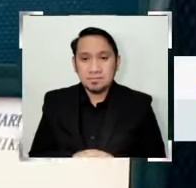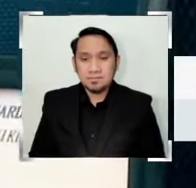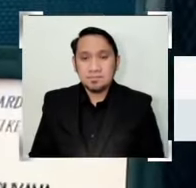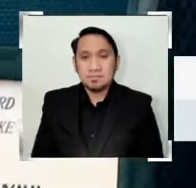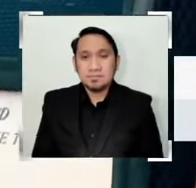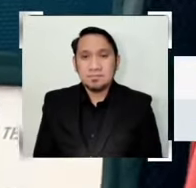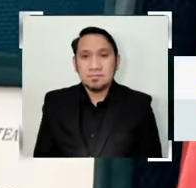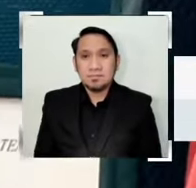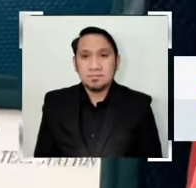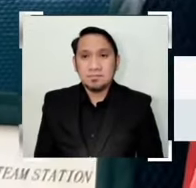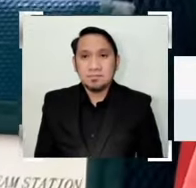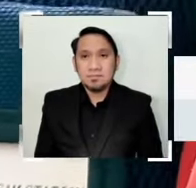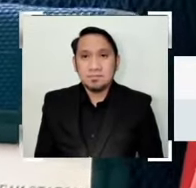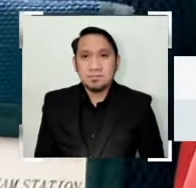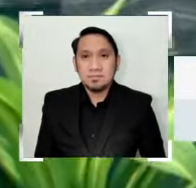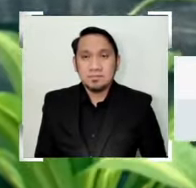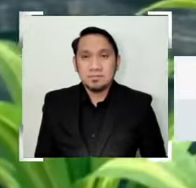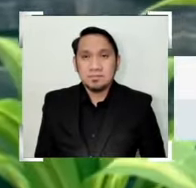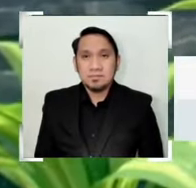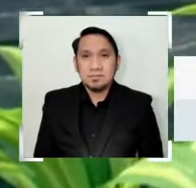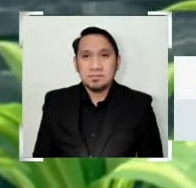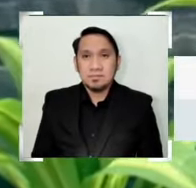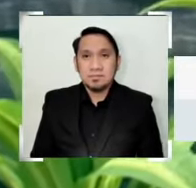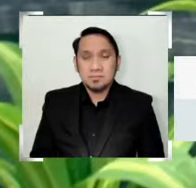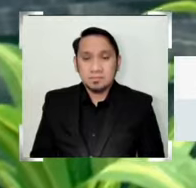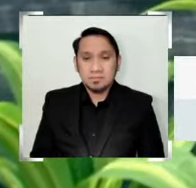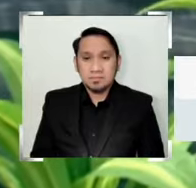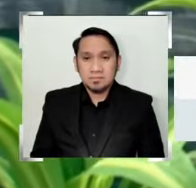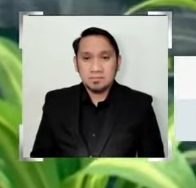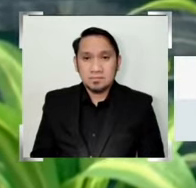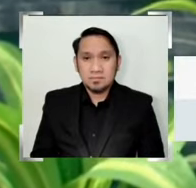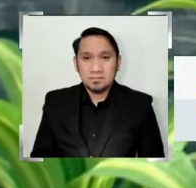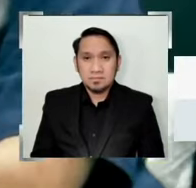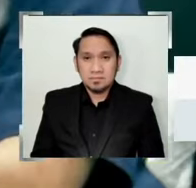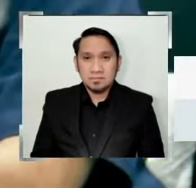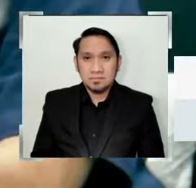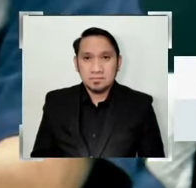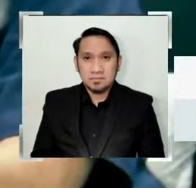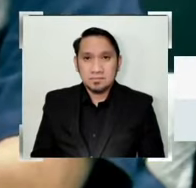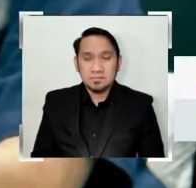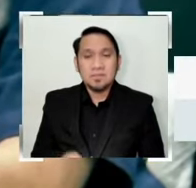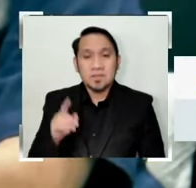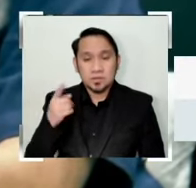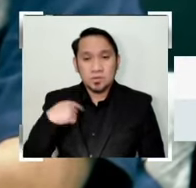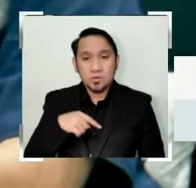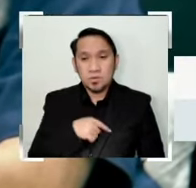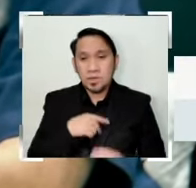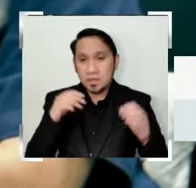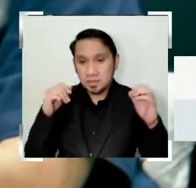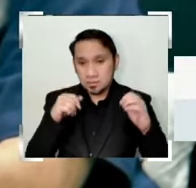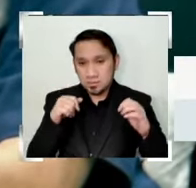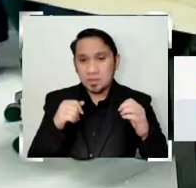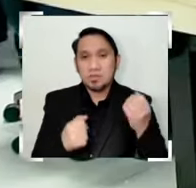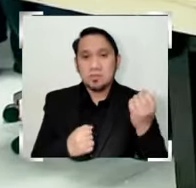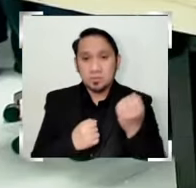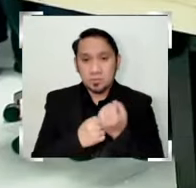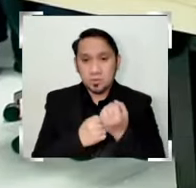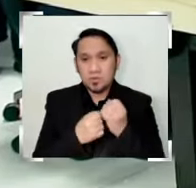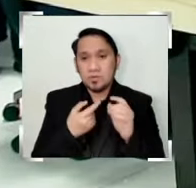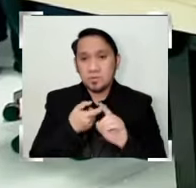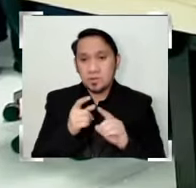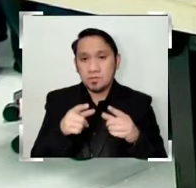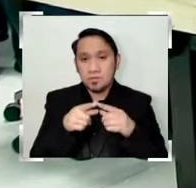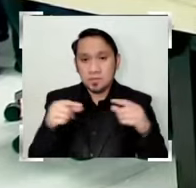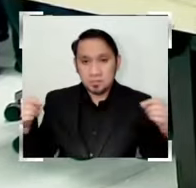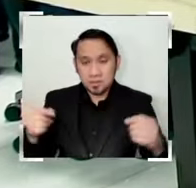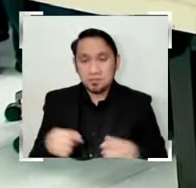control. Makakasa kayo ng walang pati na suporta mula sa gobyerno ng Japan. Ngayong